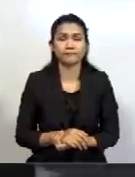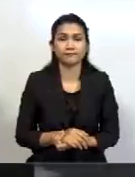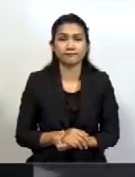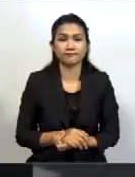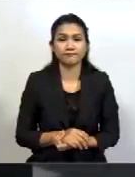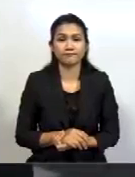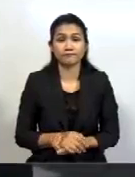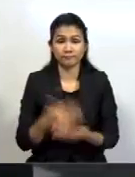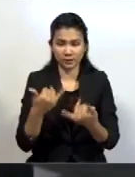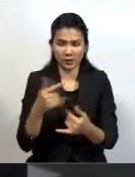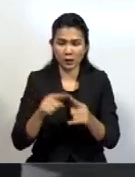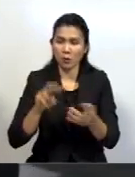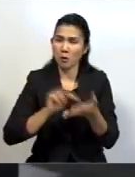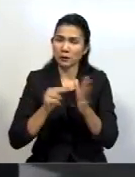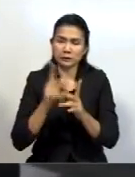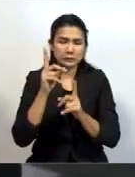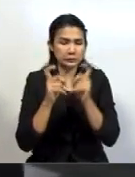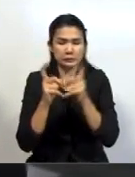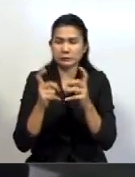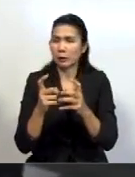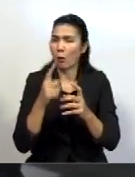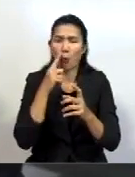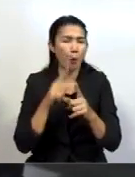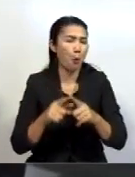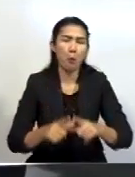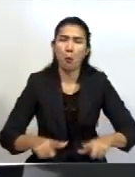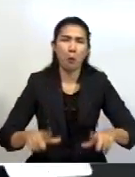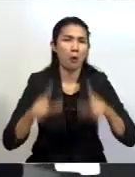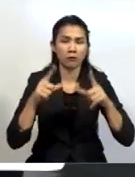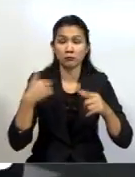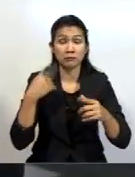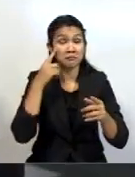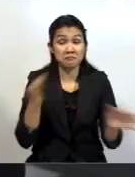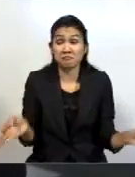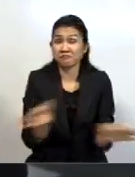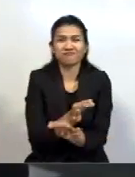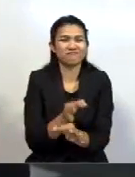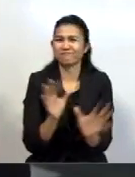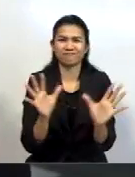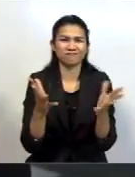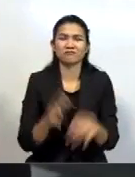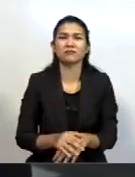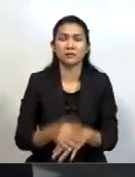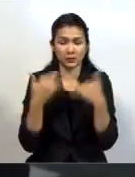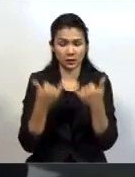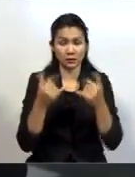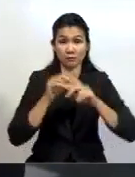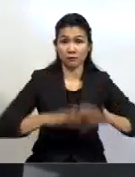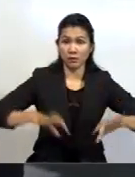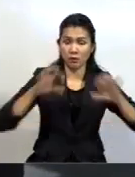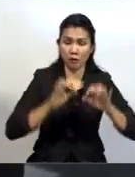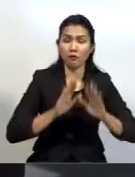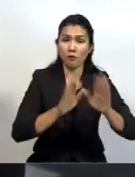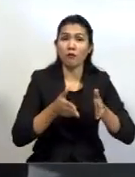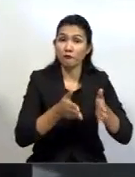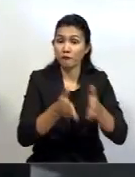สูญเสียครั้งยิ่งใหญ่นะครับไม่มีอะไรมาทดแทนได้อยู่แล้วครับวันนี้รัฐบาลก็ให้ทุกภาคส่วนที่มีส่